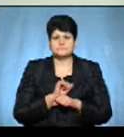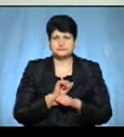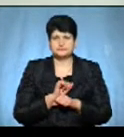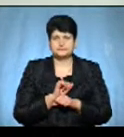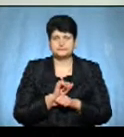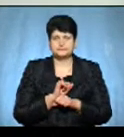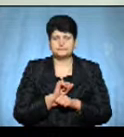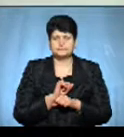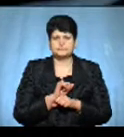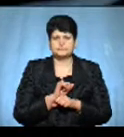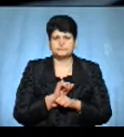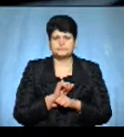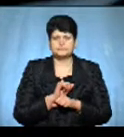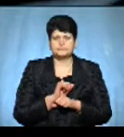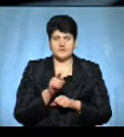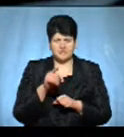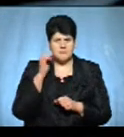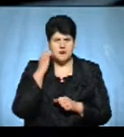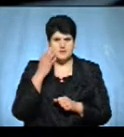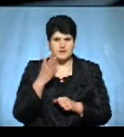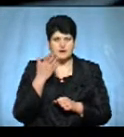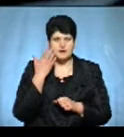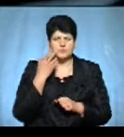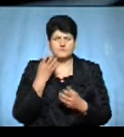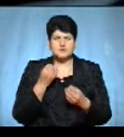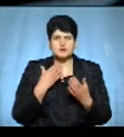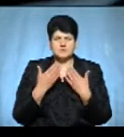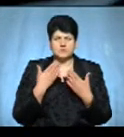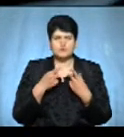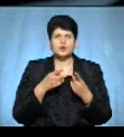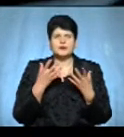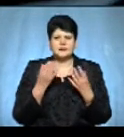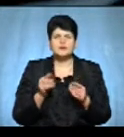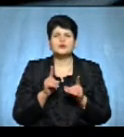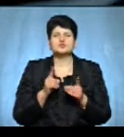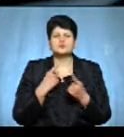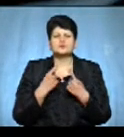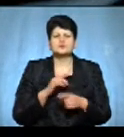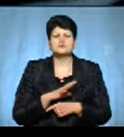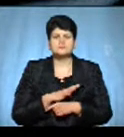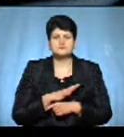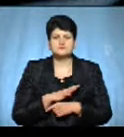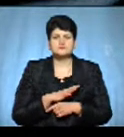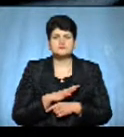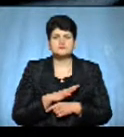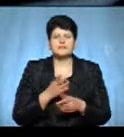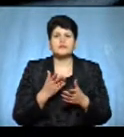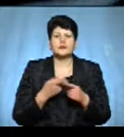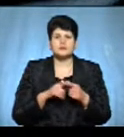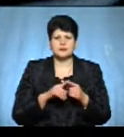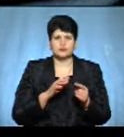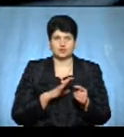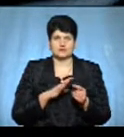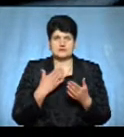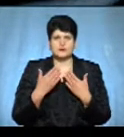зупинилося. Ось. Ви пам'ятаєте, коли ви ще спілкувалися в той день, про що ви говорили і яке це